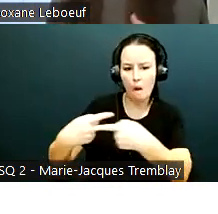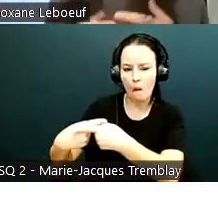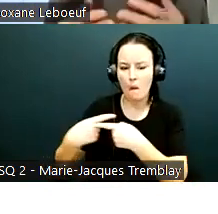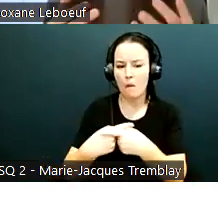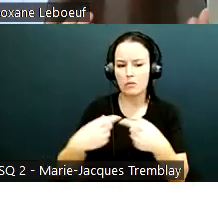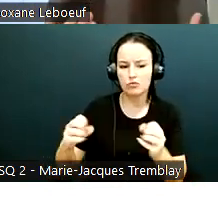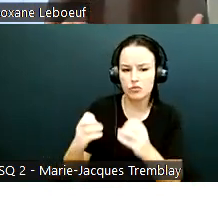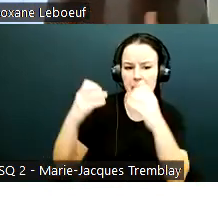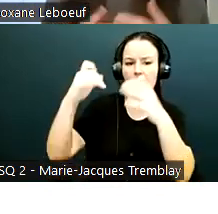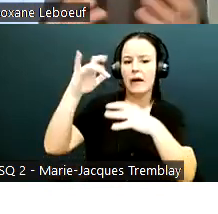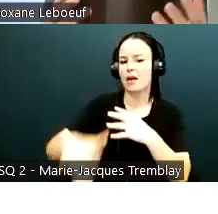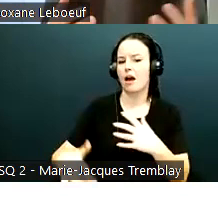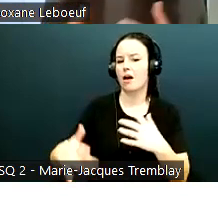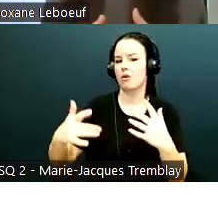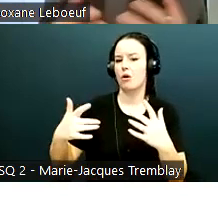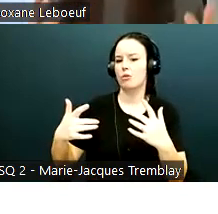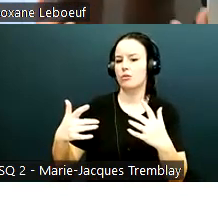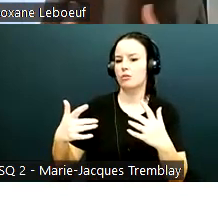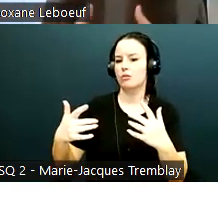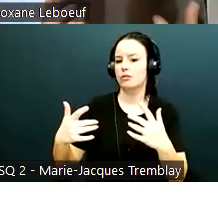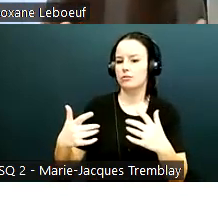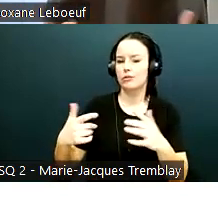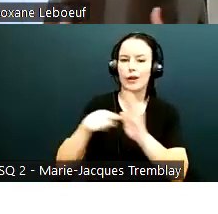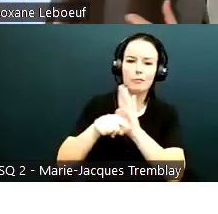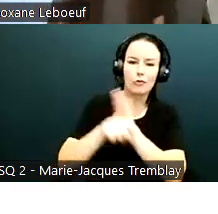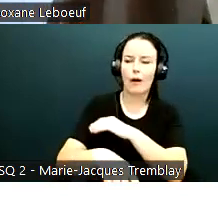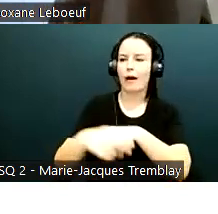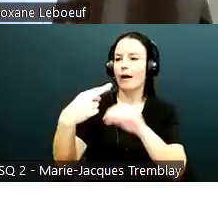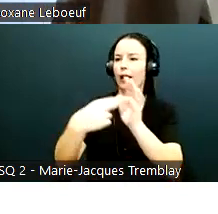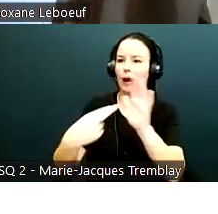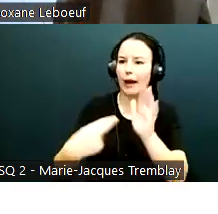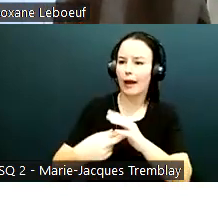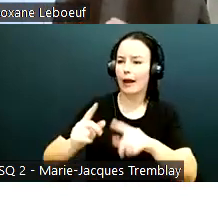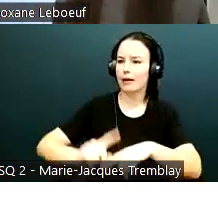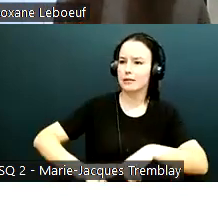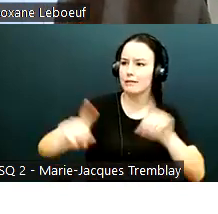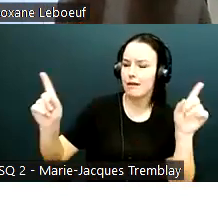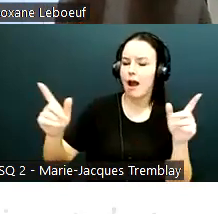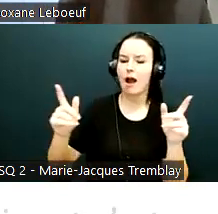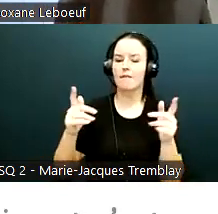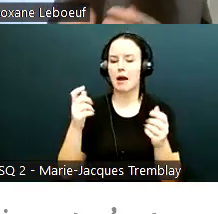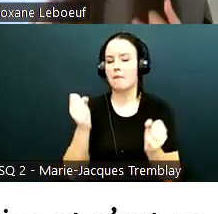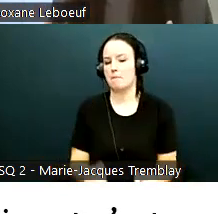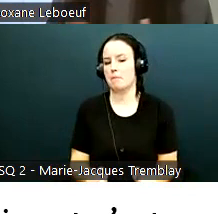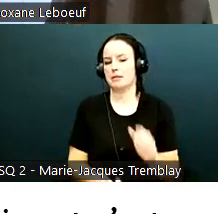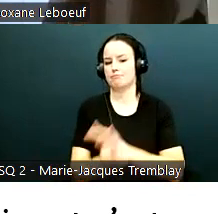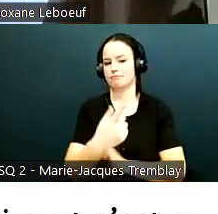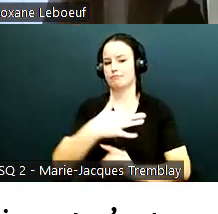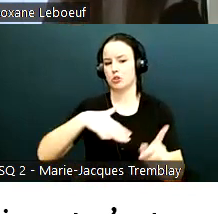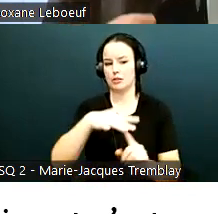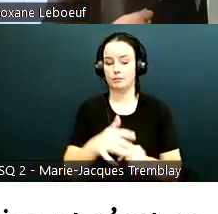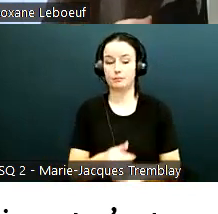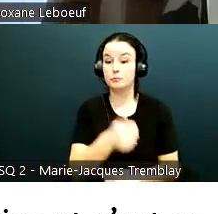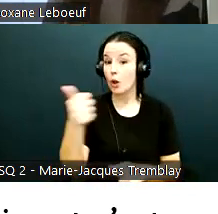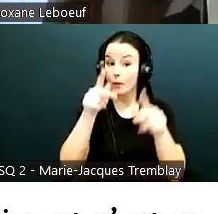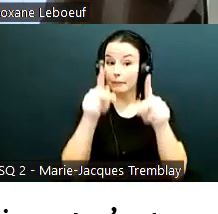de divergences sur le pointage, sur les règles du jeu. Donc, c'est vraiment un contexte propice. Une autre personne